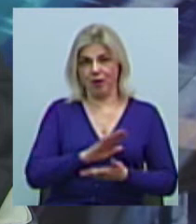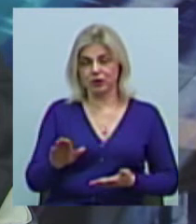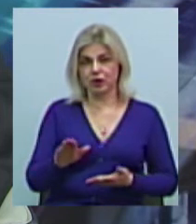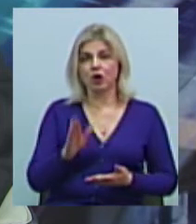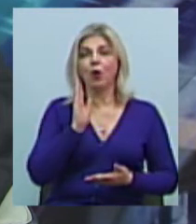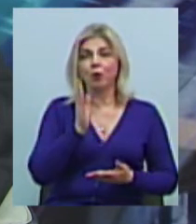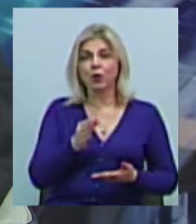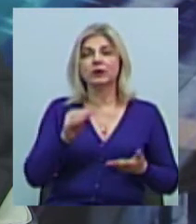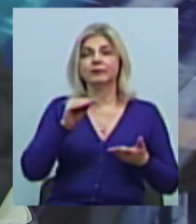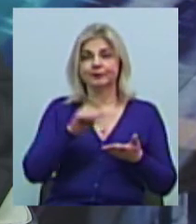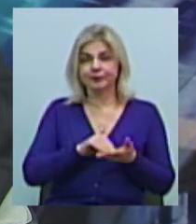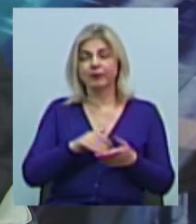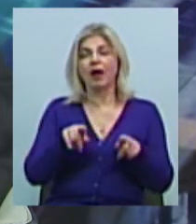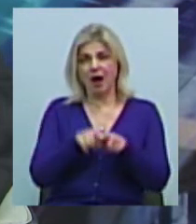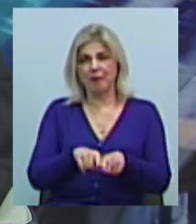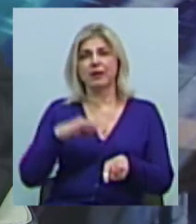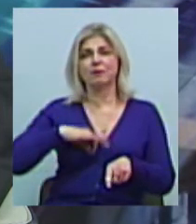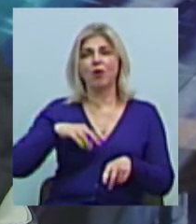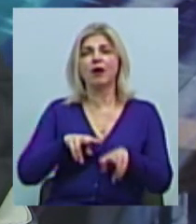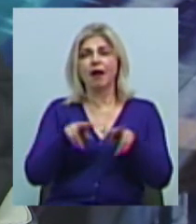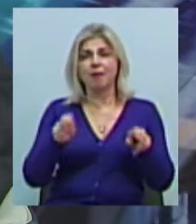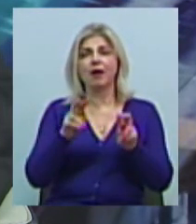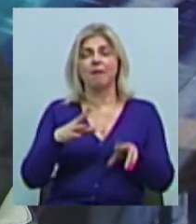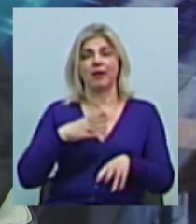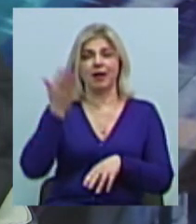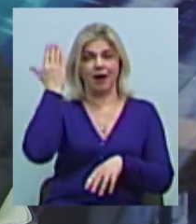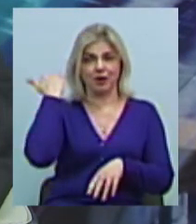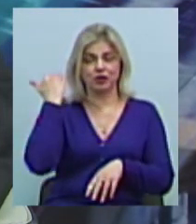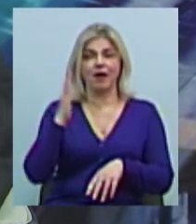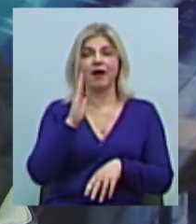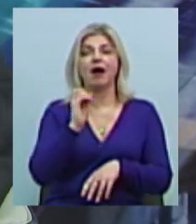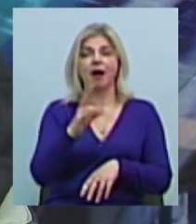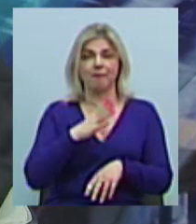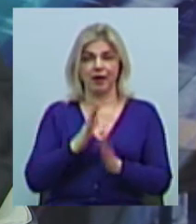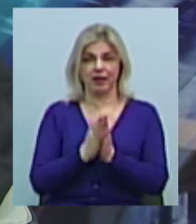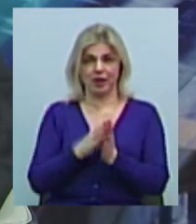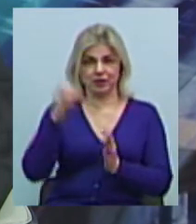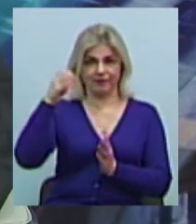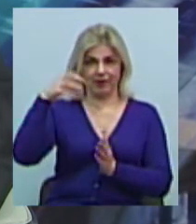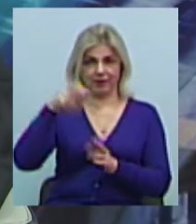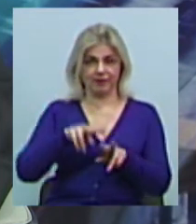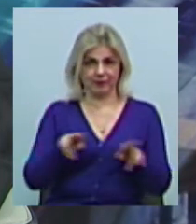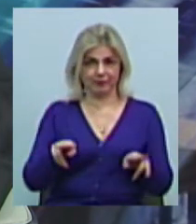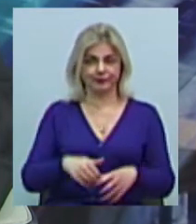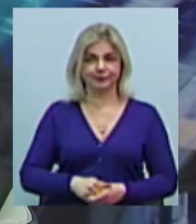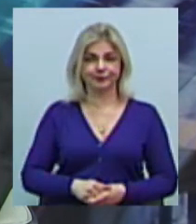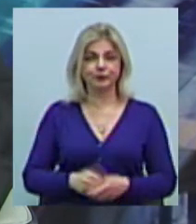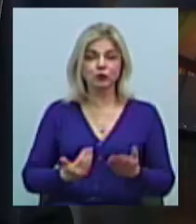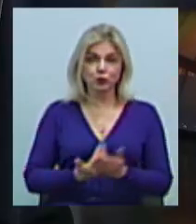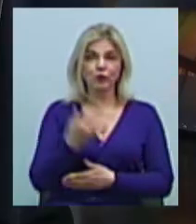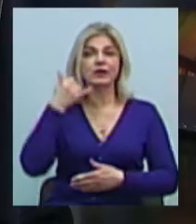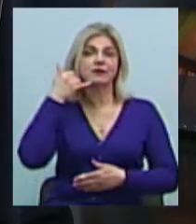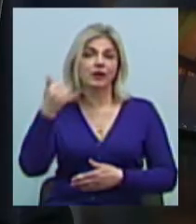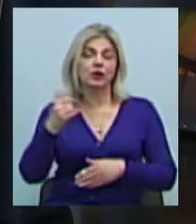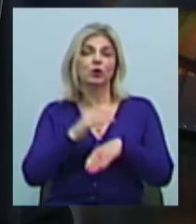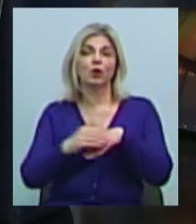Буде застосований, я ж кажу, той же принцип, який застосовувався раніше, а саме в абонентських книжках. У нас знову дзвінок. Алло, добрий